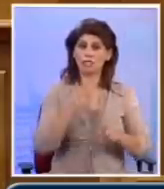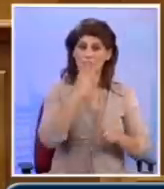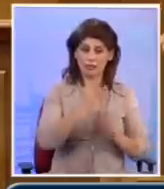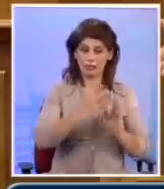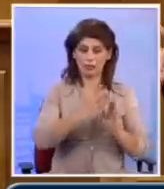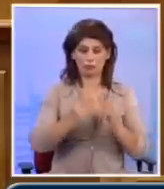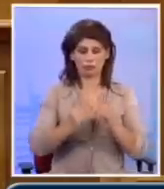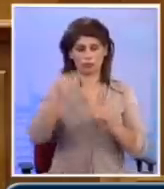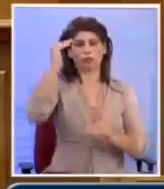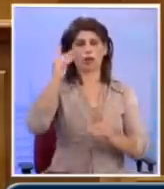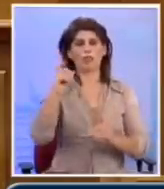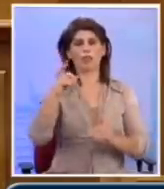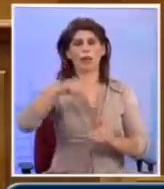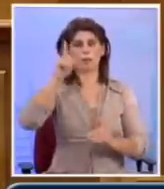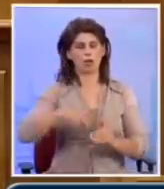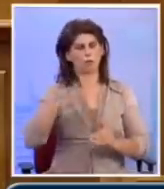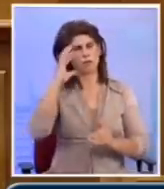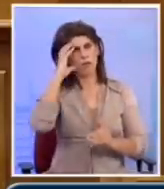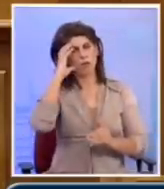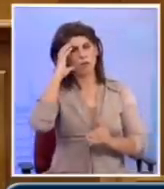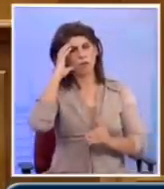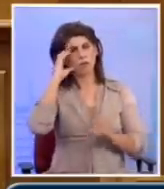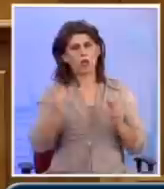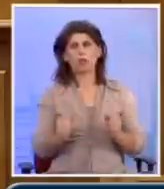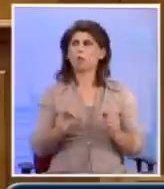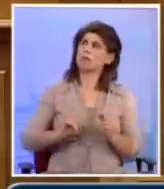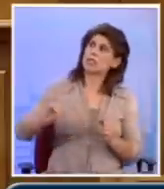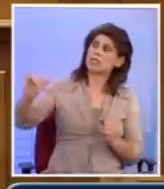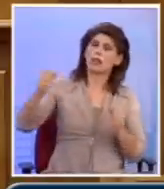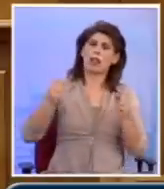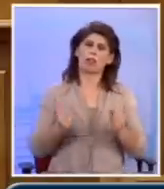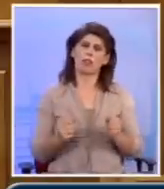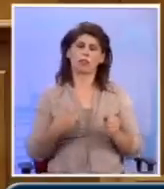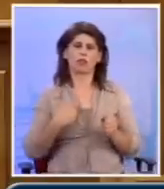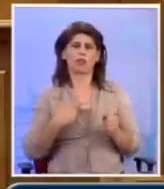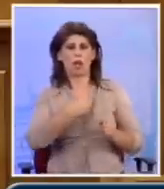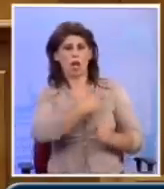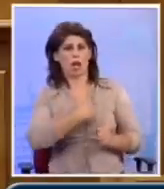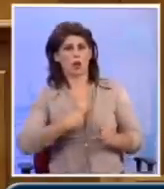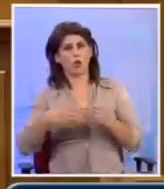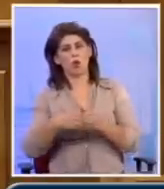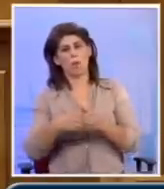ημέρες. Θυμάμαι, εγώ καθόμουν σε εκείνα εκεί τα έδρανα ψηλά. Ήμουνα αρχηγός κόμματος με μικρό ποσοστό στη